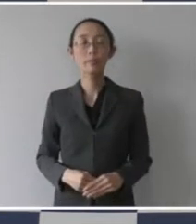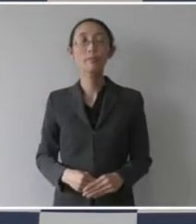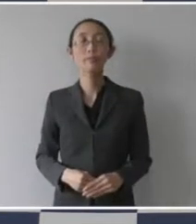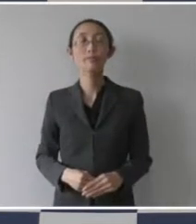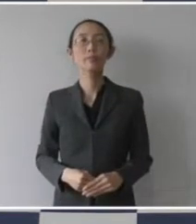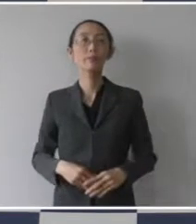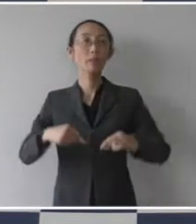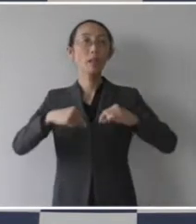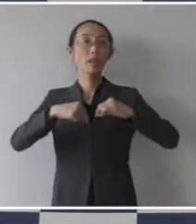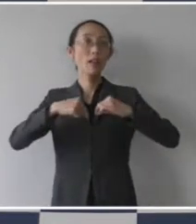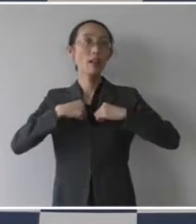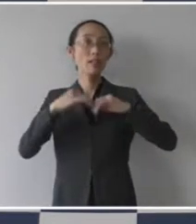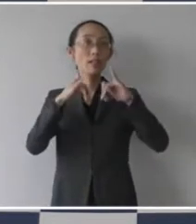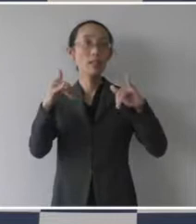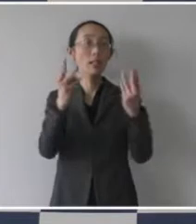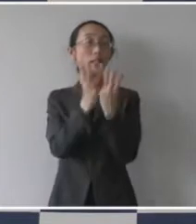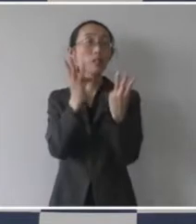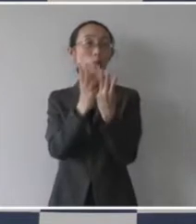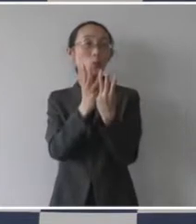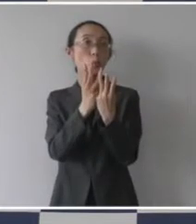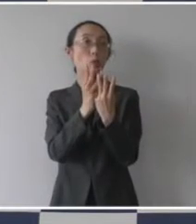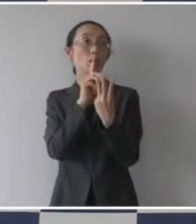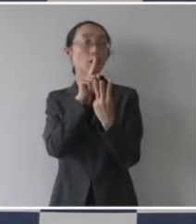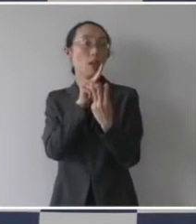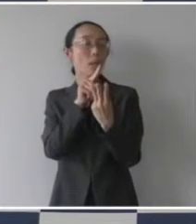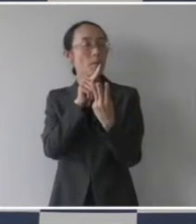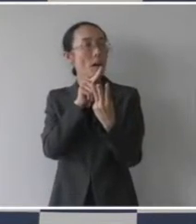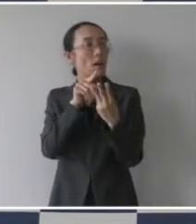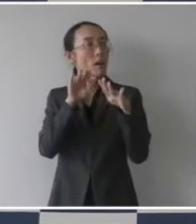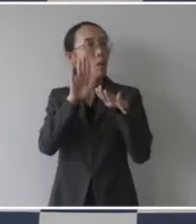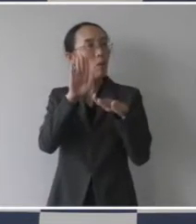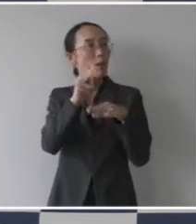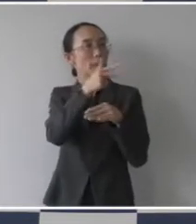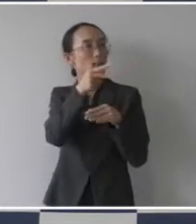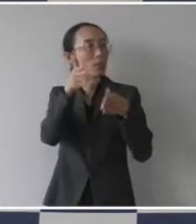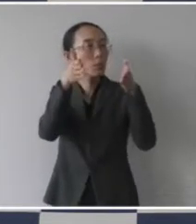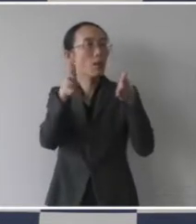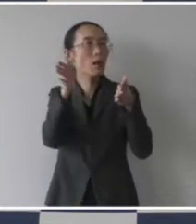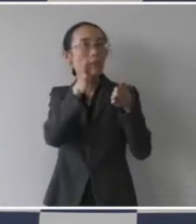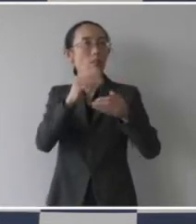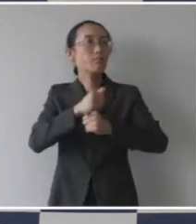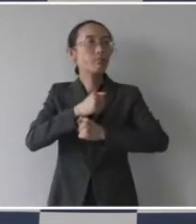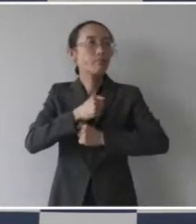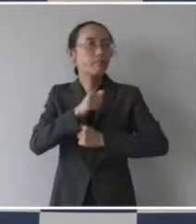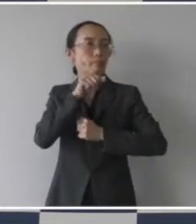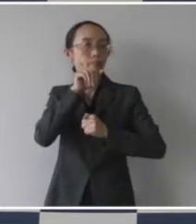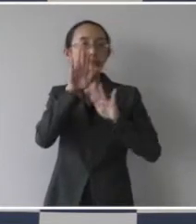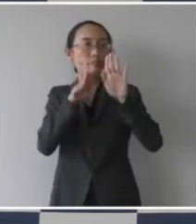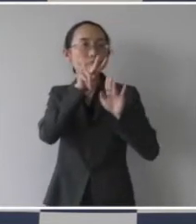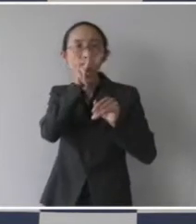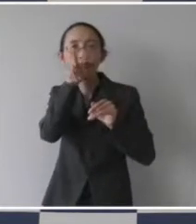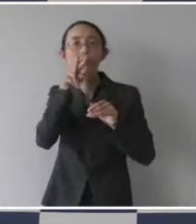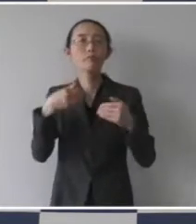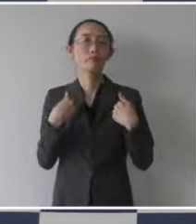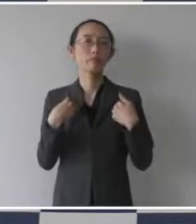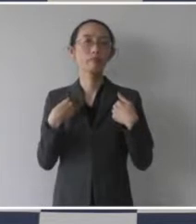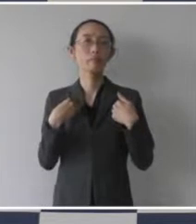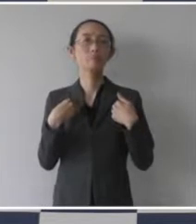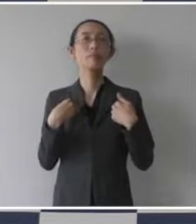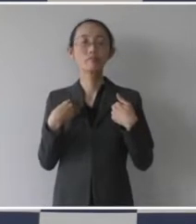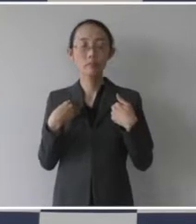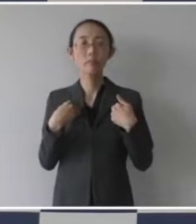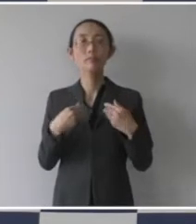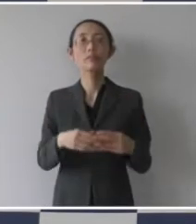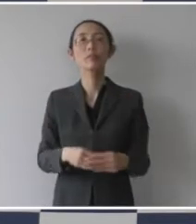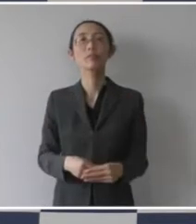この患者数の動向に、ここまで1週間ぐらいでしょうか、注視する必要があるんだろうなというふうに思います。それから、